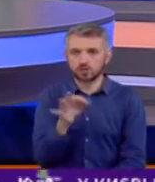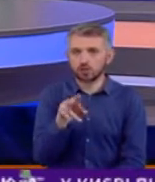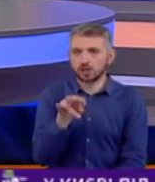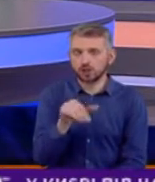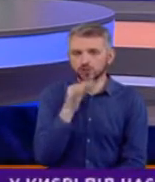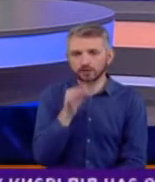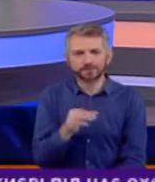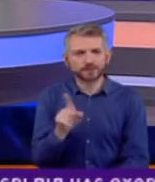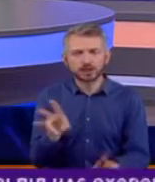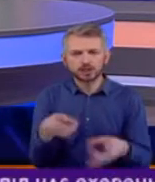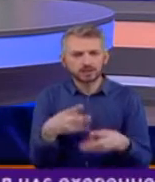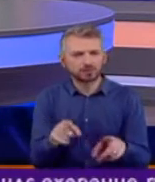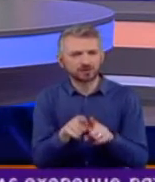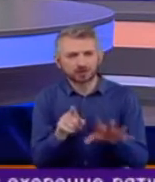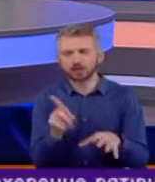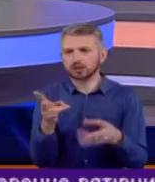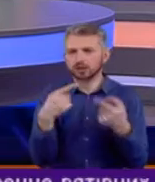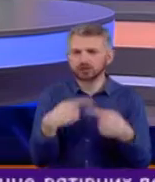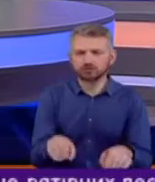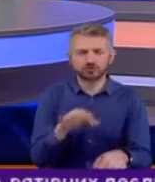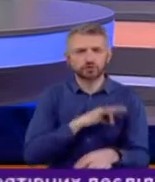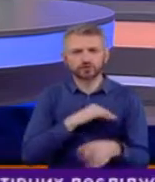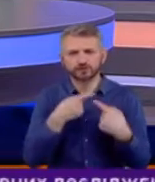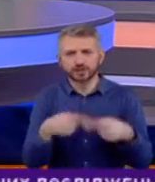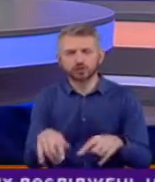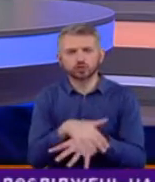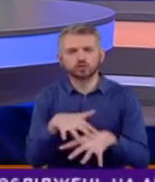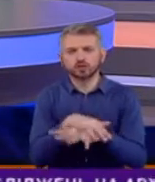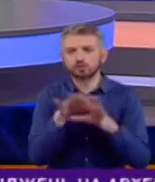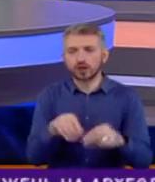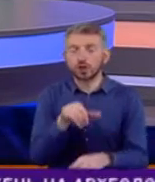так, не треба бути, треба іншим, треба використовувати інші елементи суспільства.